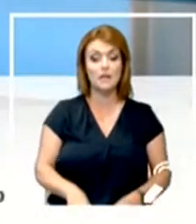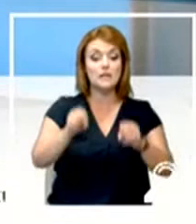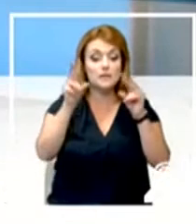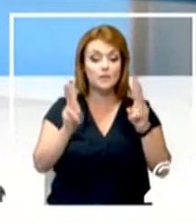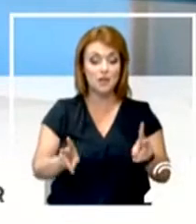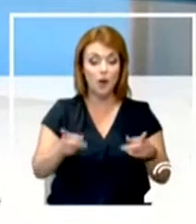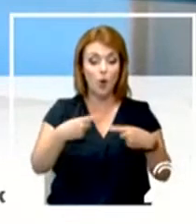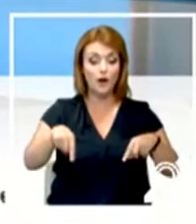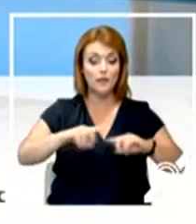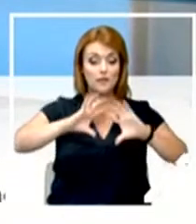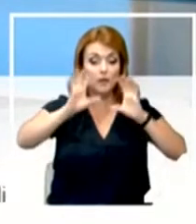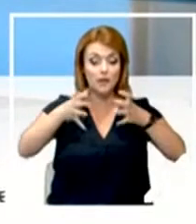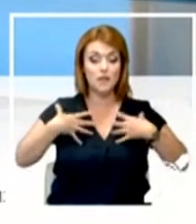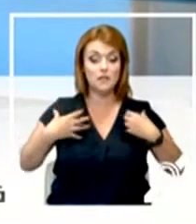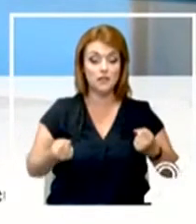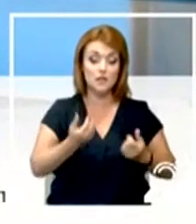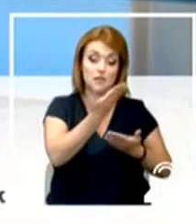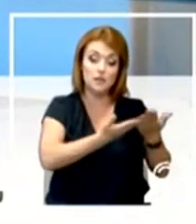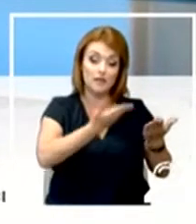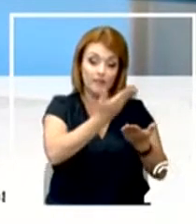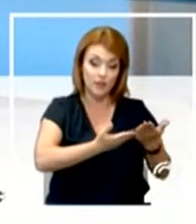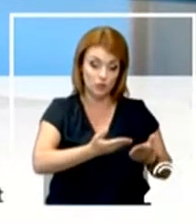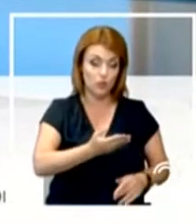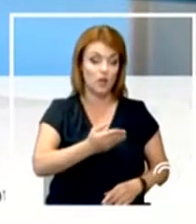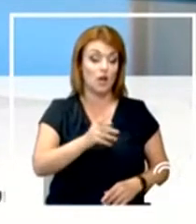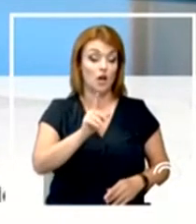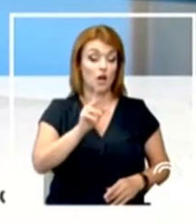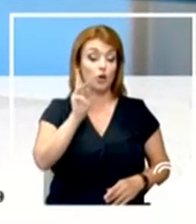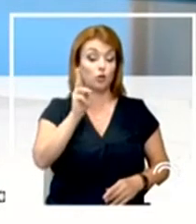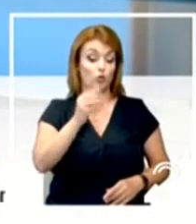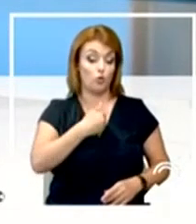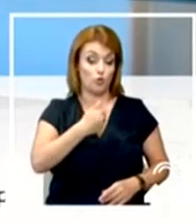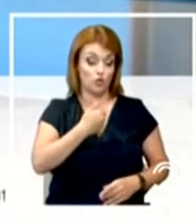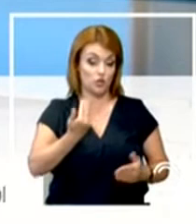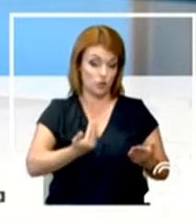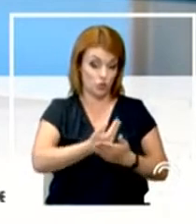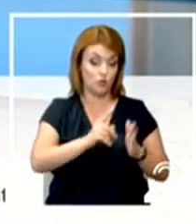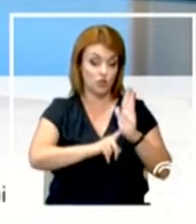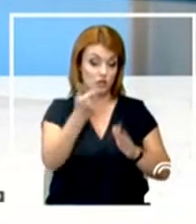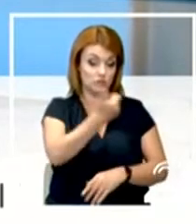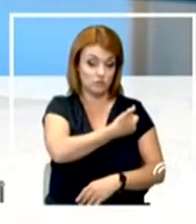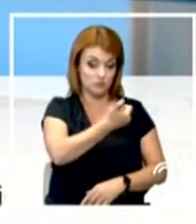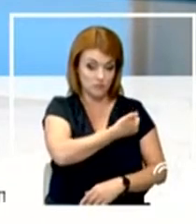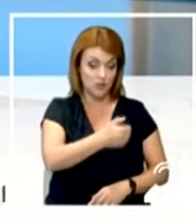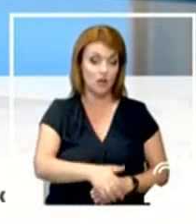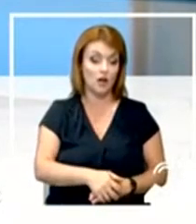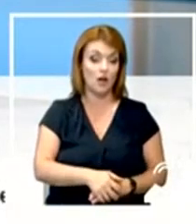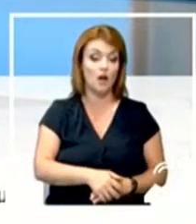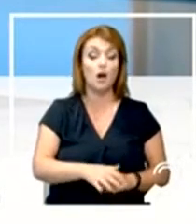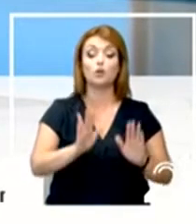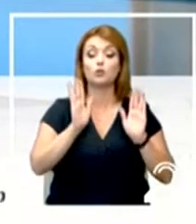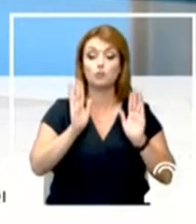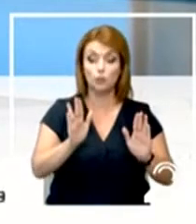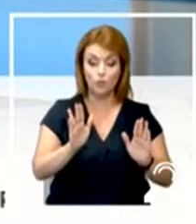Experții Organizației Mondiale a Sănătății recomandă administrarea unui noi doze de vaccin anticovid după schema completă, doar